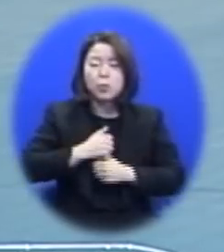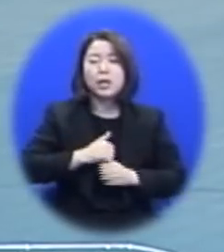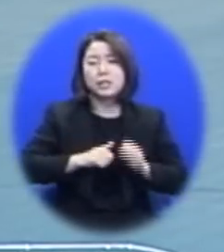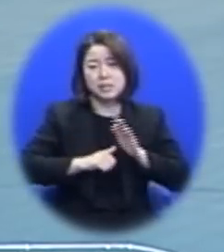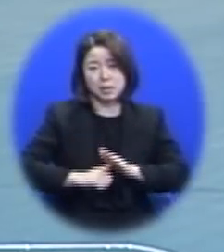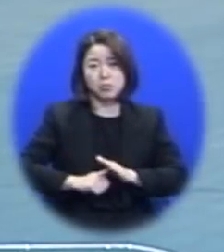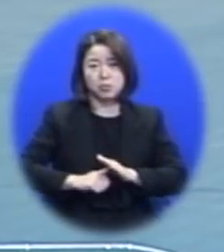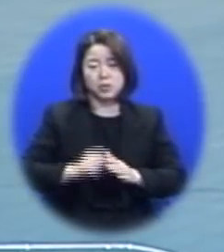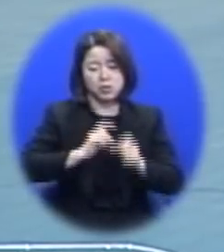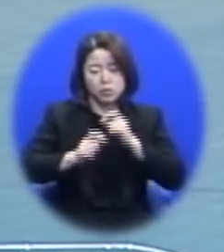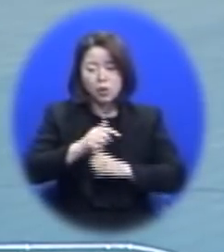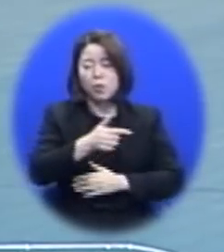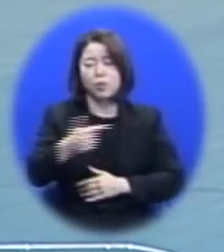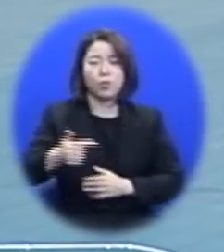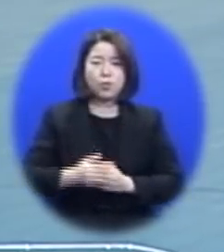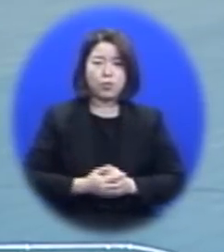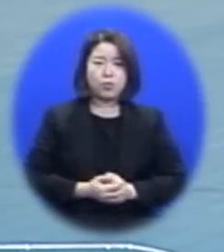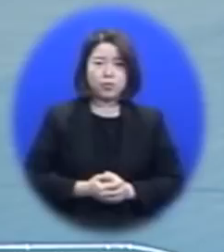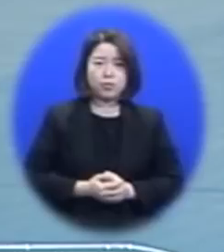참음입니다.